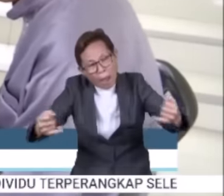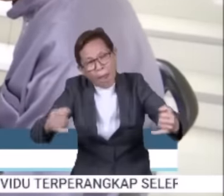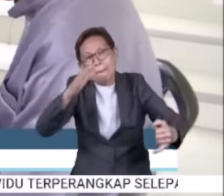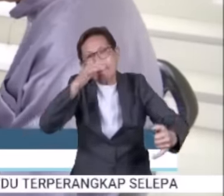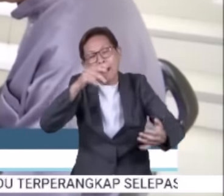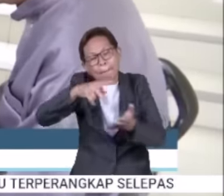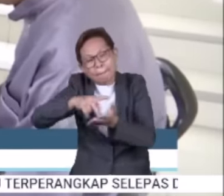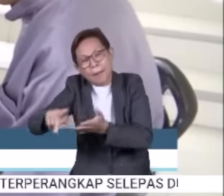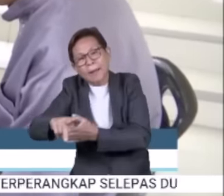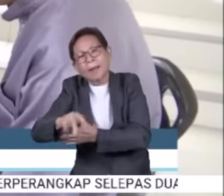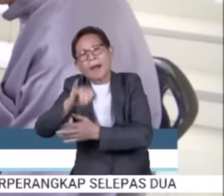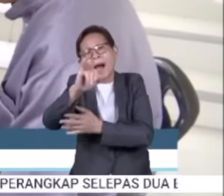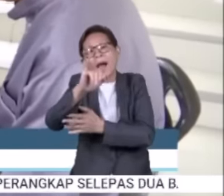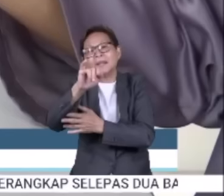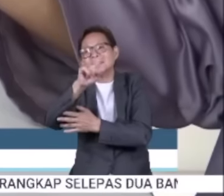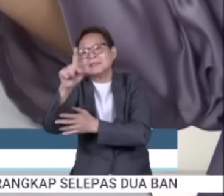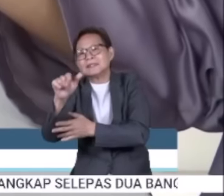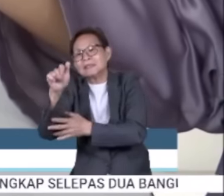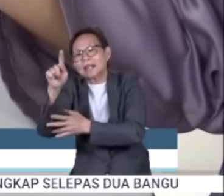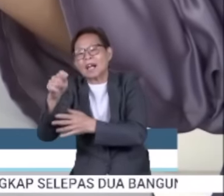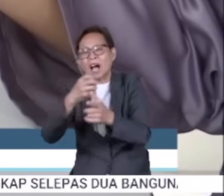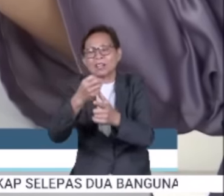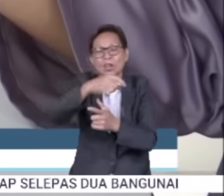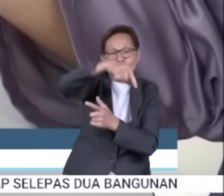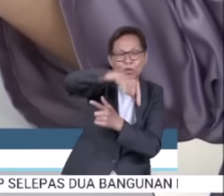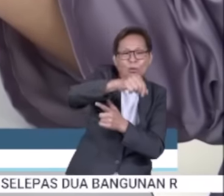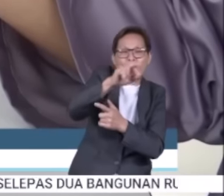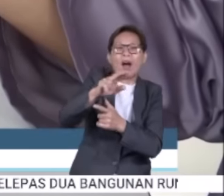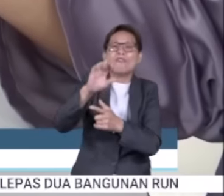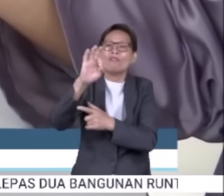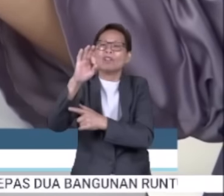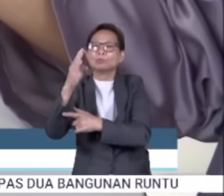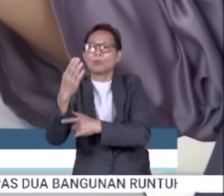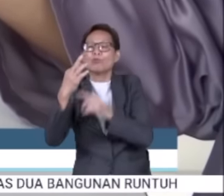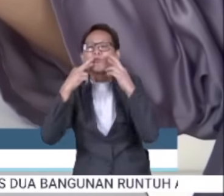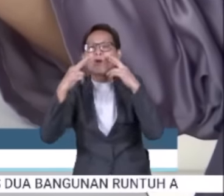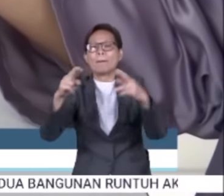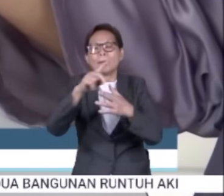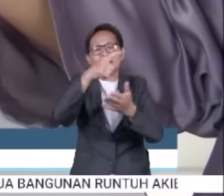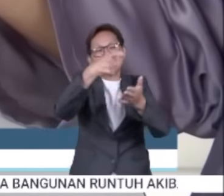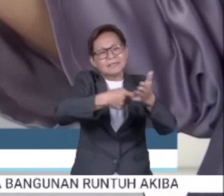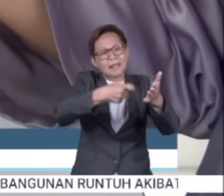Melaka Pay, iZakat atau secara QR Pay di Facebook rasmi Zakat Melaka.